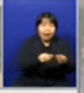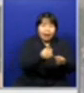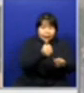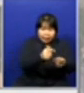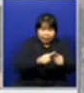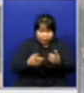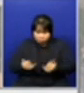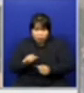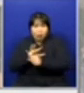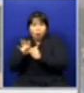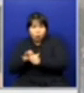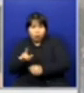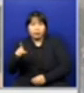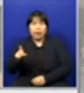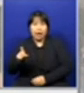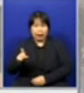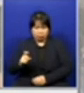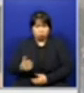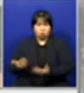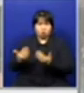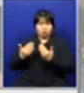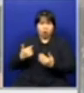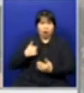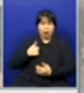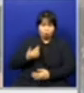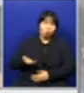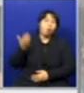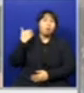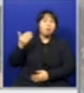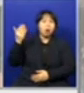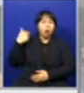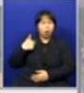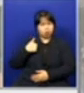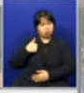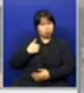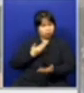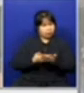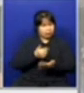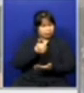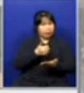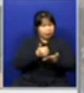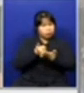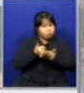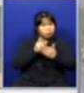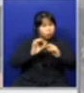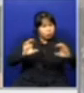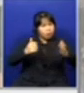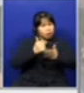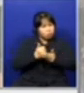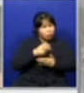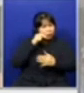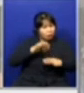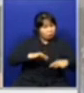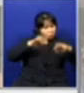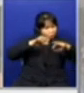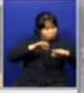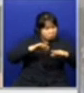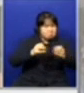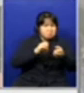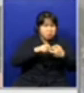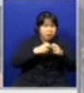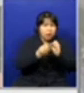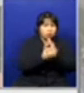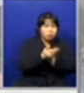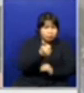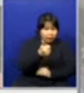ากเรียนถามมาว่าแล้วที่ผ่านมาเนี่ยเขาก็ได้น้ำท่วมก็ได้ภัยแล้งก็ได้เพ